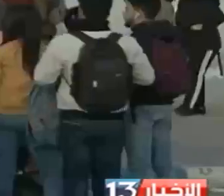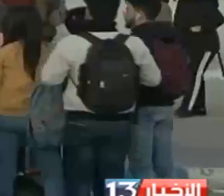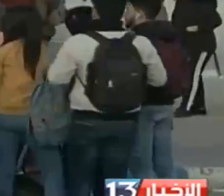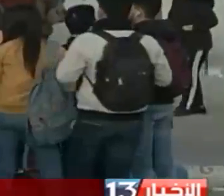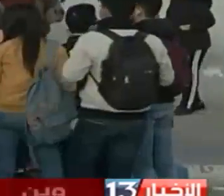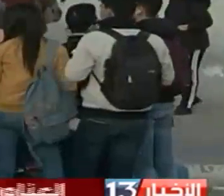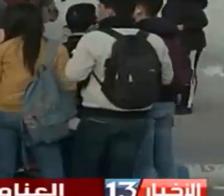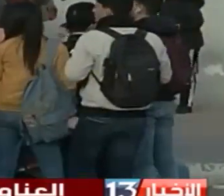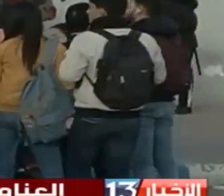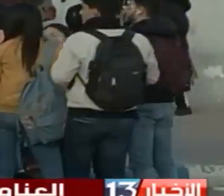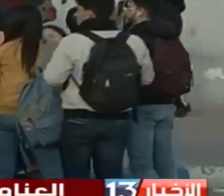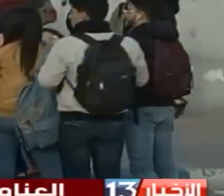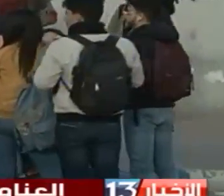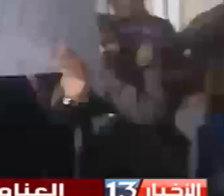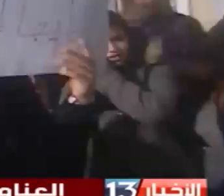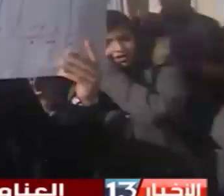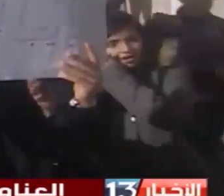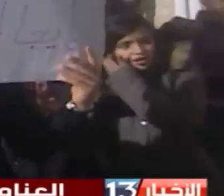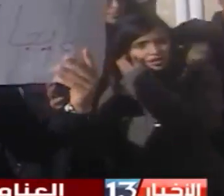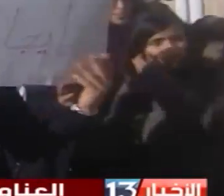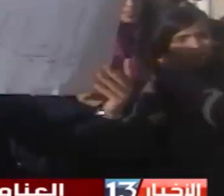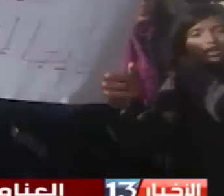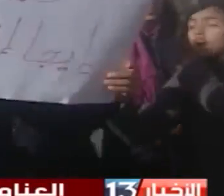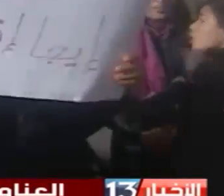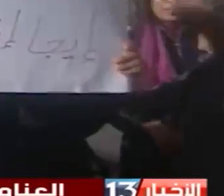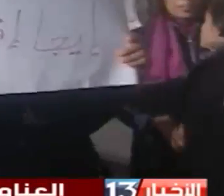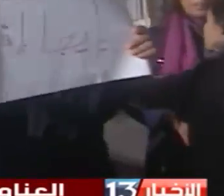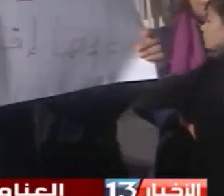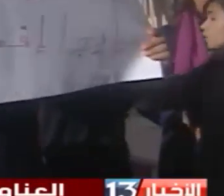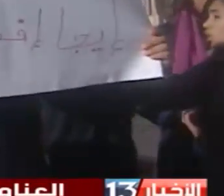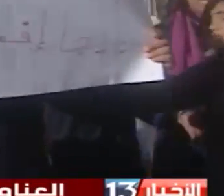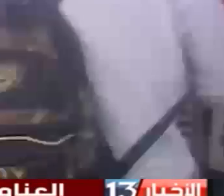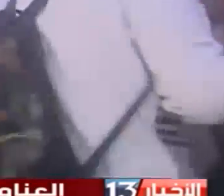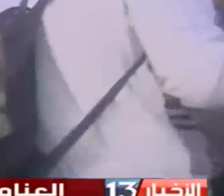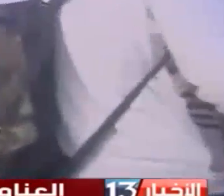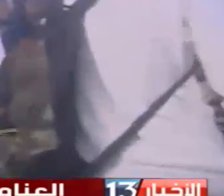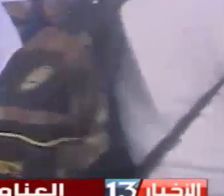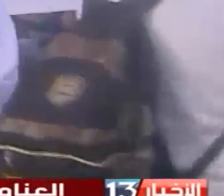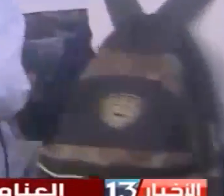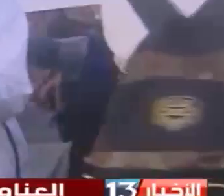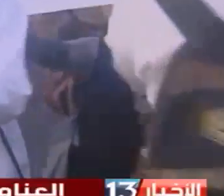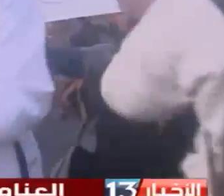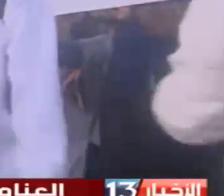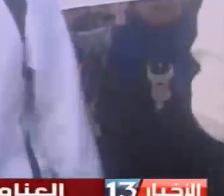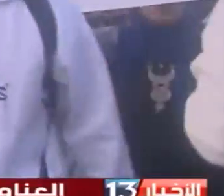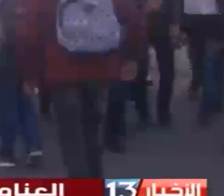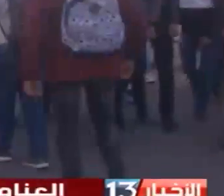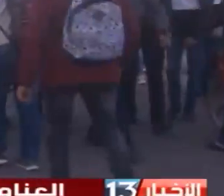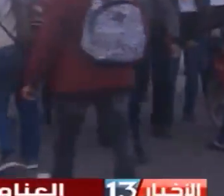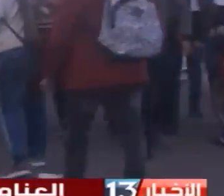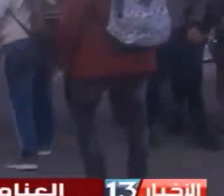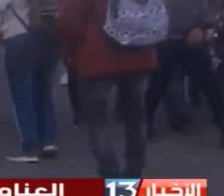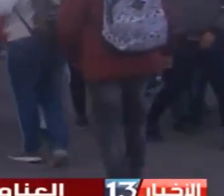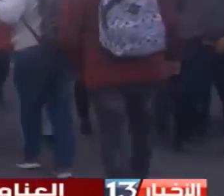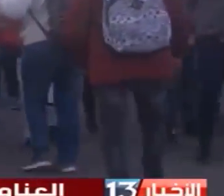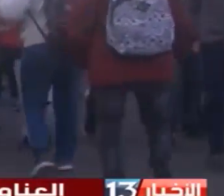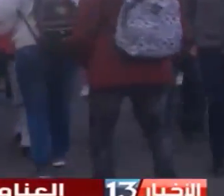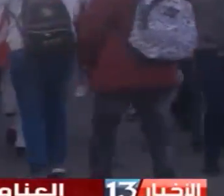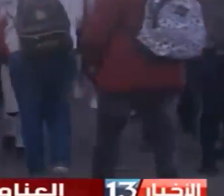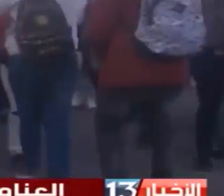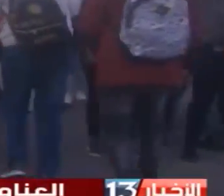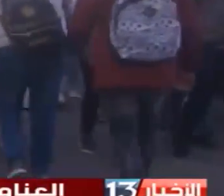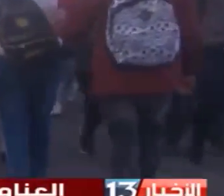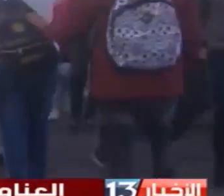التلاميذ المؤسسات التربوية الإعدادية والثانوية يشرعون في تحركات احتجاجية، والسبب تخوفهم من سنة بيضاء على